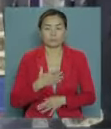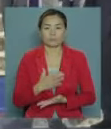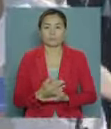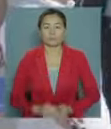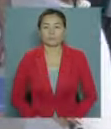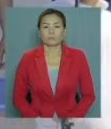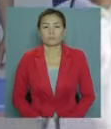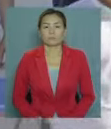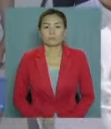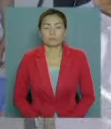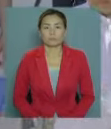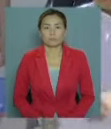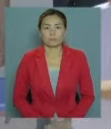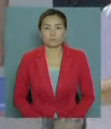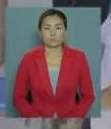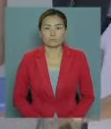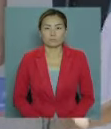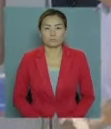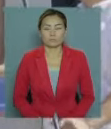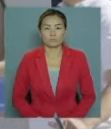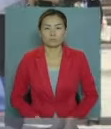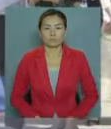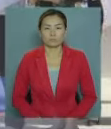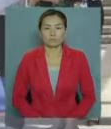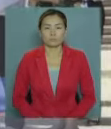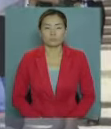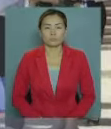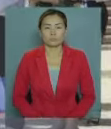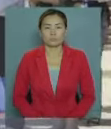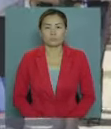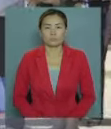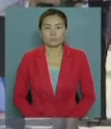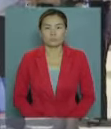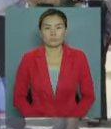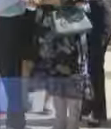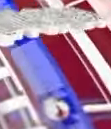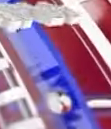асқақтай түсті. Орынгүл Қалмырза, Қазбек Айтқалиев, Алмат Мұрат, Махамбет ауданынан.